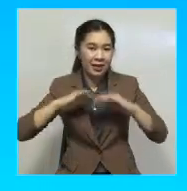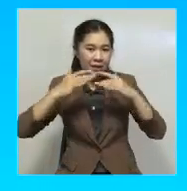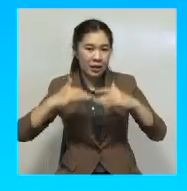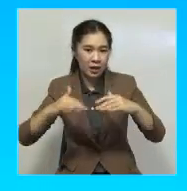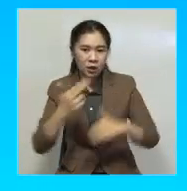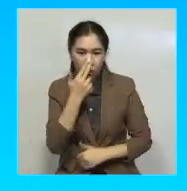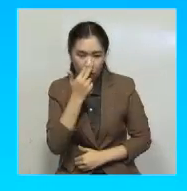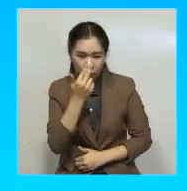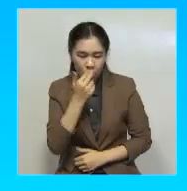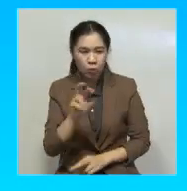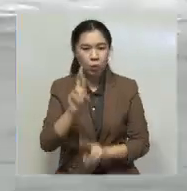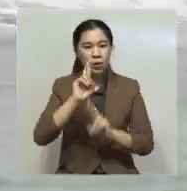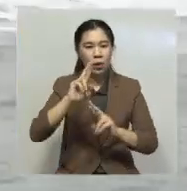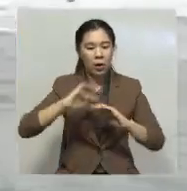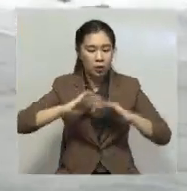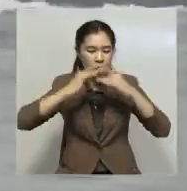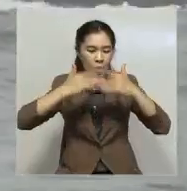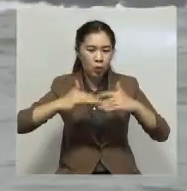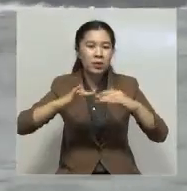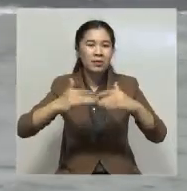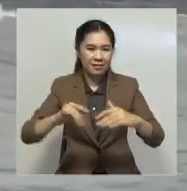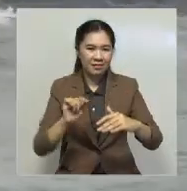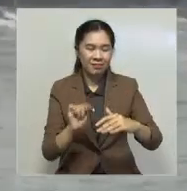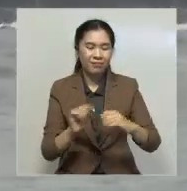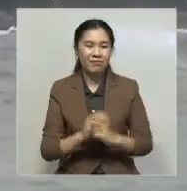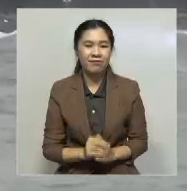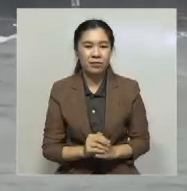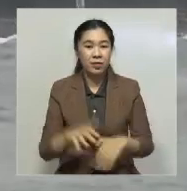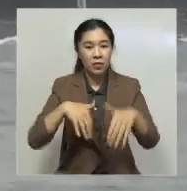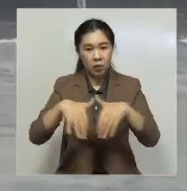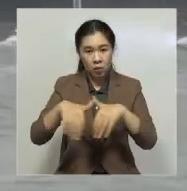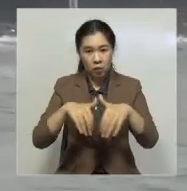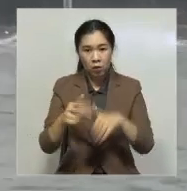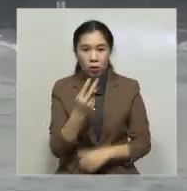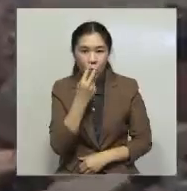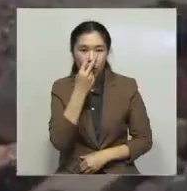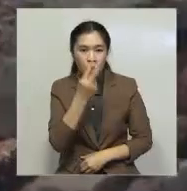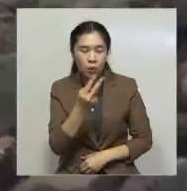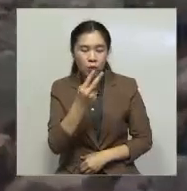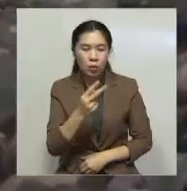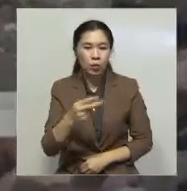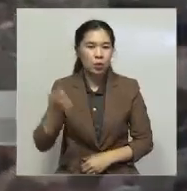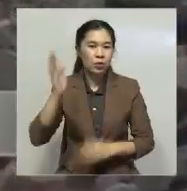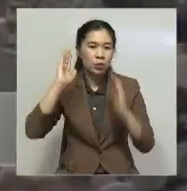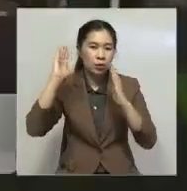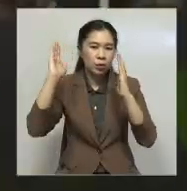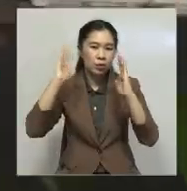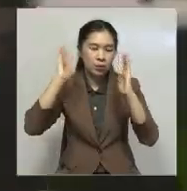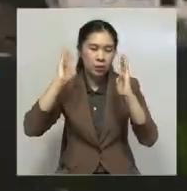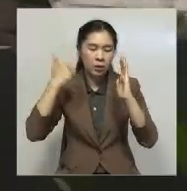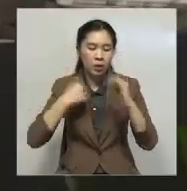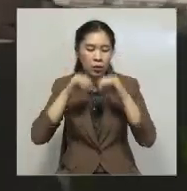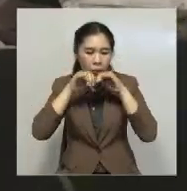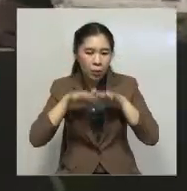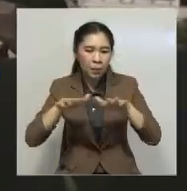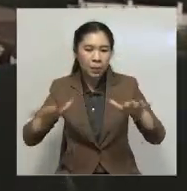ระวังคลื่นที่ซัดเข้าหาฝั่งในช่วงเวลาดังกล่าวเอาไว้ด้วยจึงขอให้ประชาชนติดตามการประกาศจากกรมอุตุนิยมวิทยาอย่างใกล้ชิด